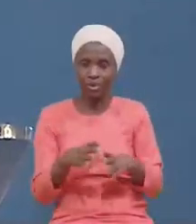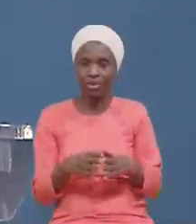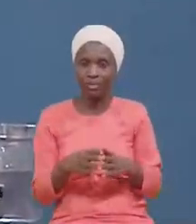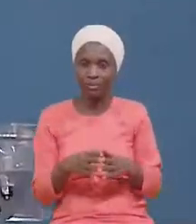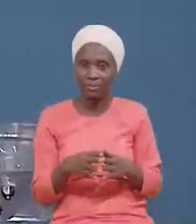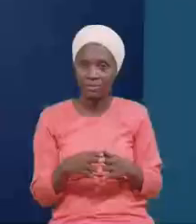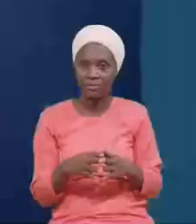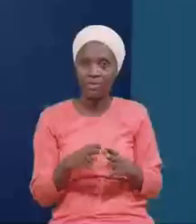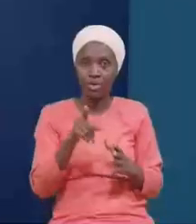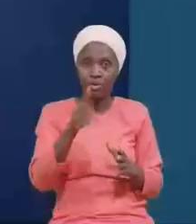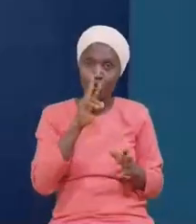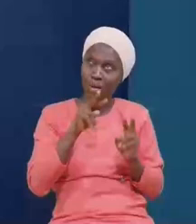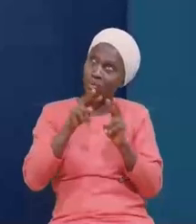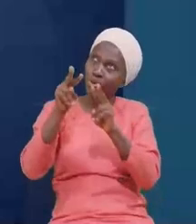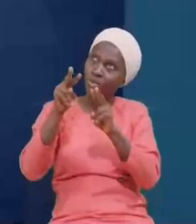Vous allez regarder l'agneau.